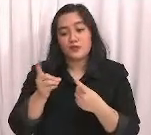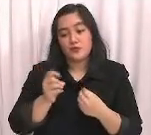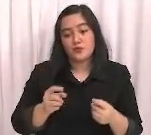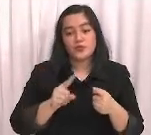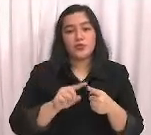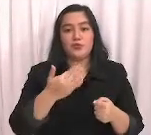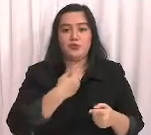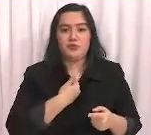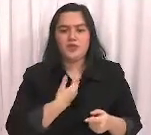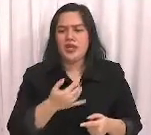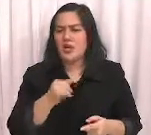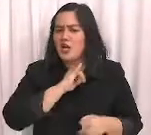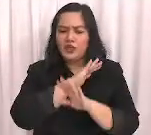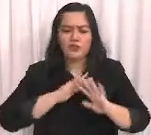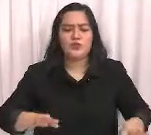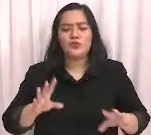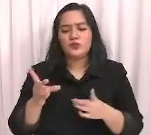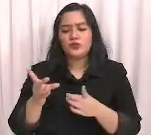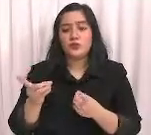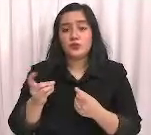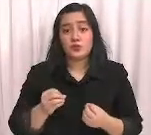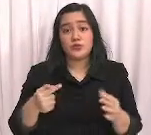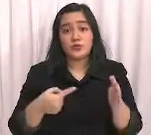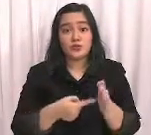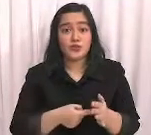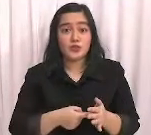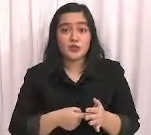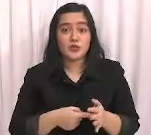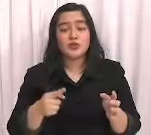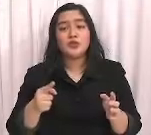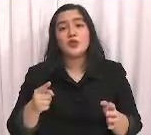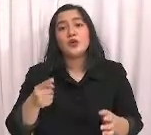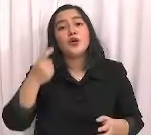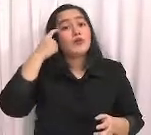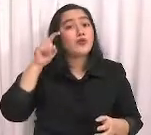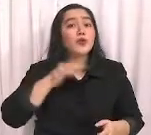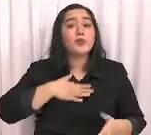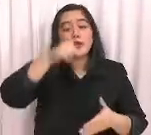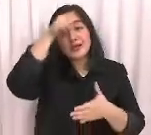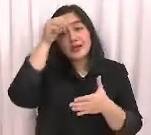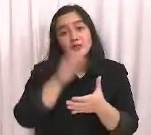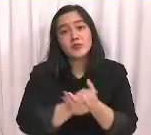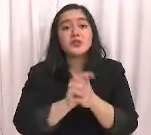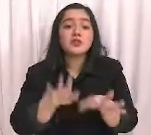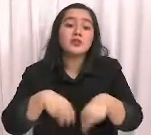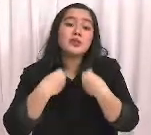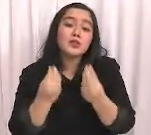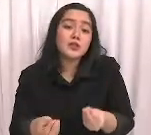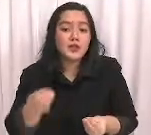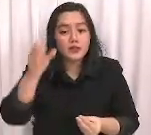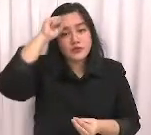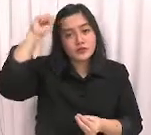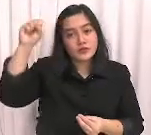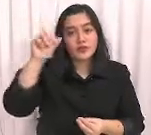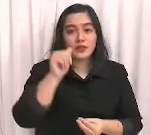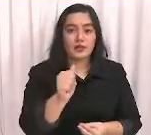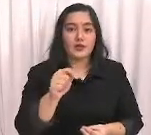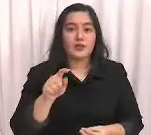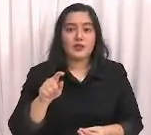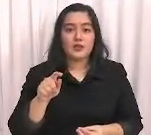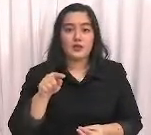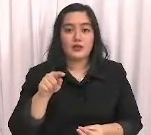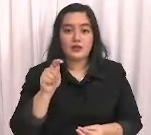ATM niya. Hindi ko gagawin ito para ma-in love sa akin lalo ang aking asawa.